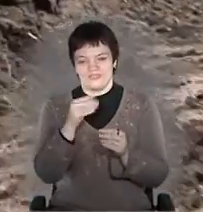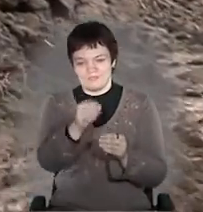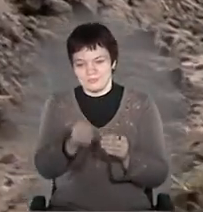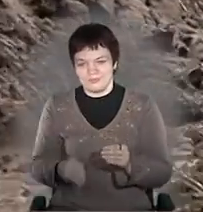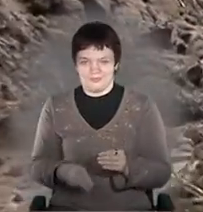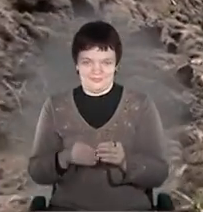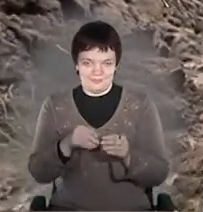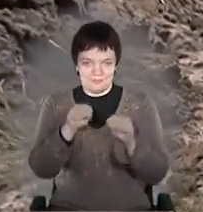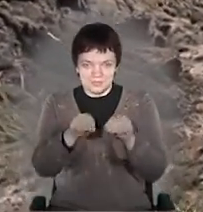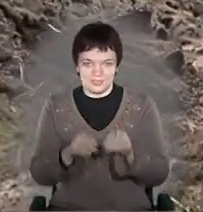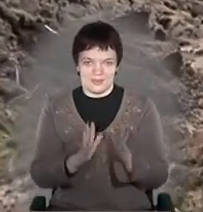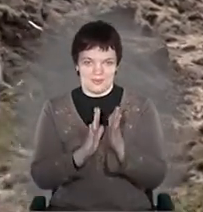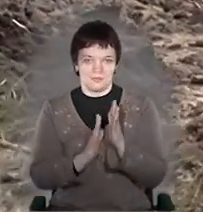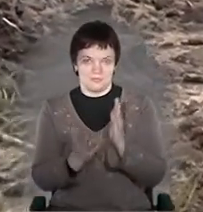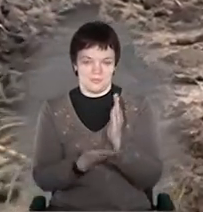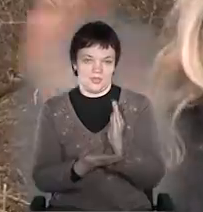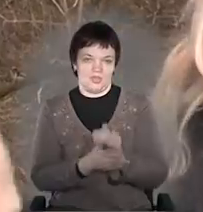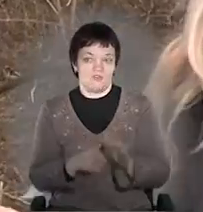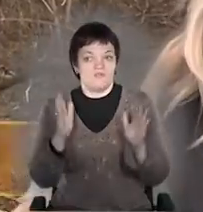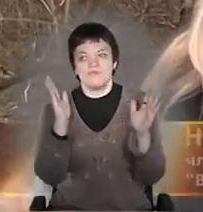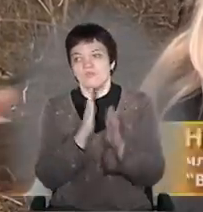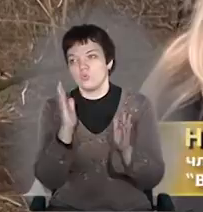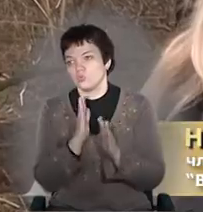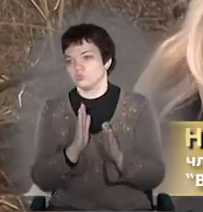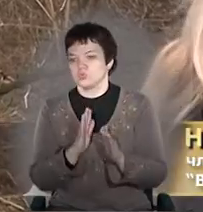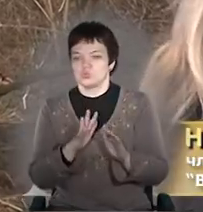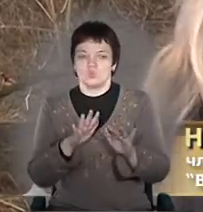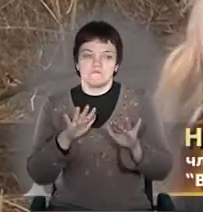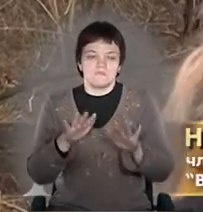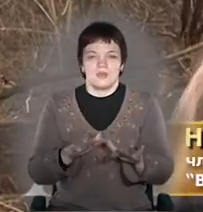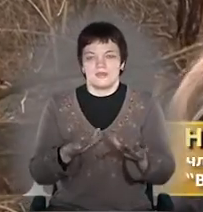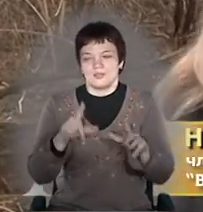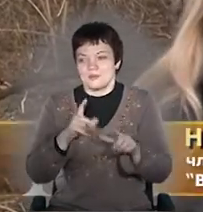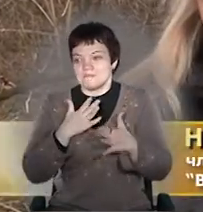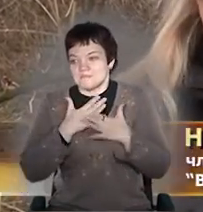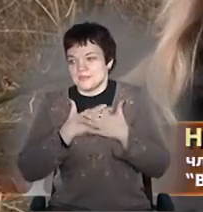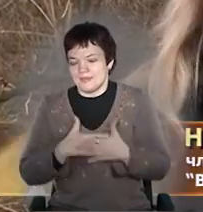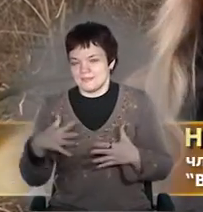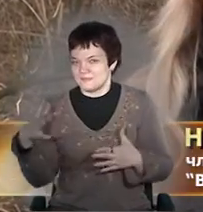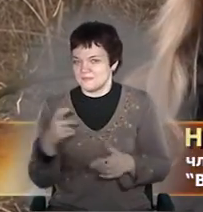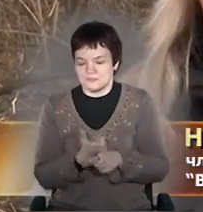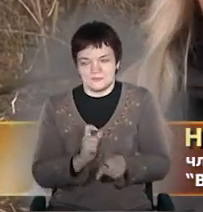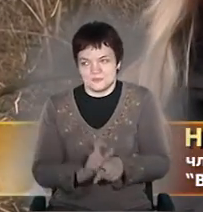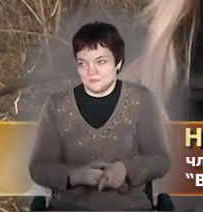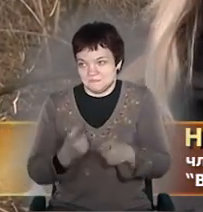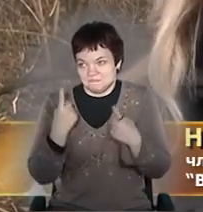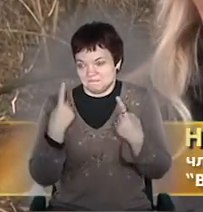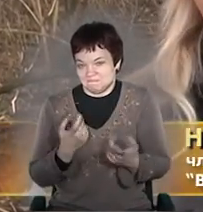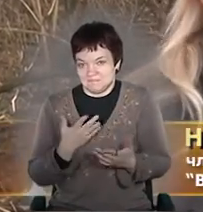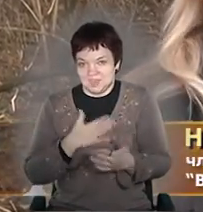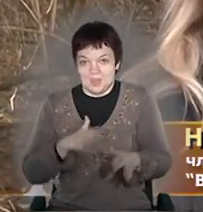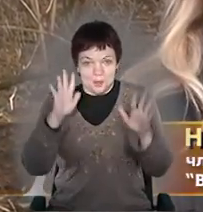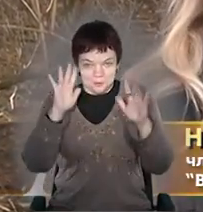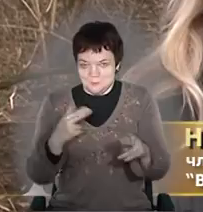один рядок. И воздух, и обстановка, и вообще да. И люди такие приятнее все, да. И вообще, и дождь